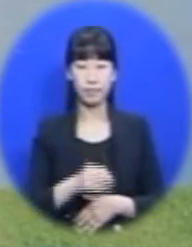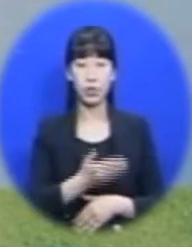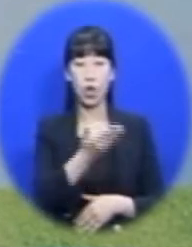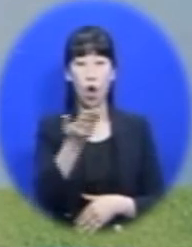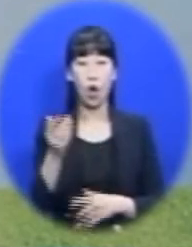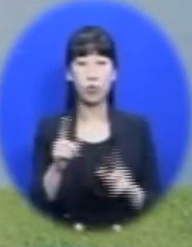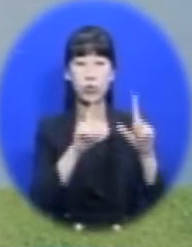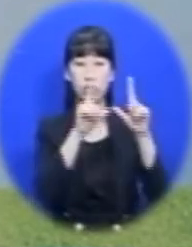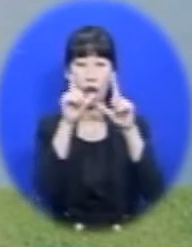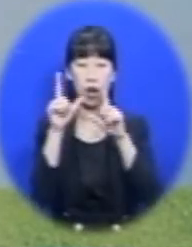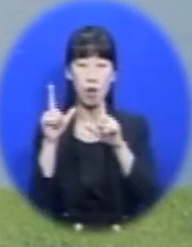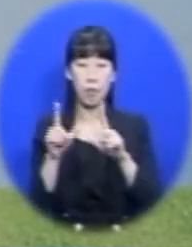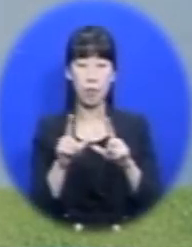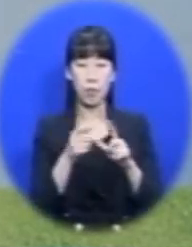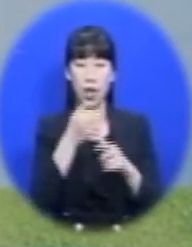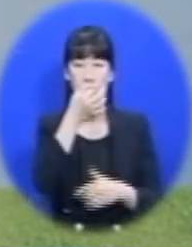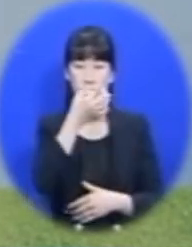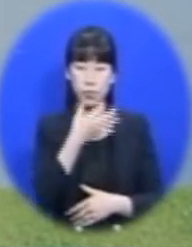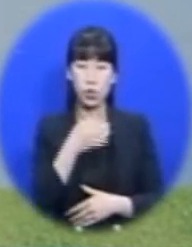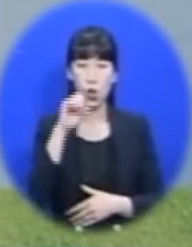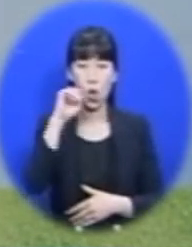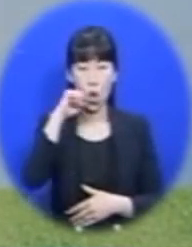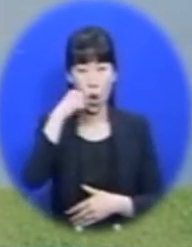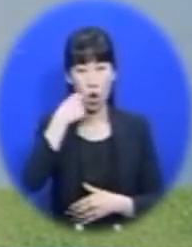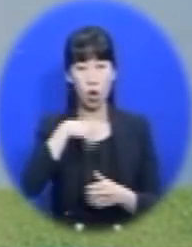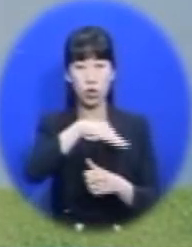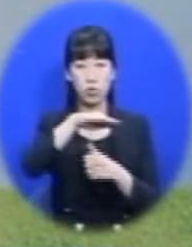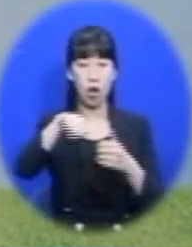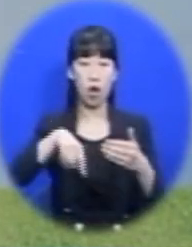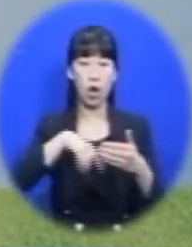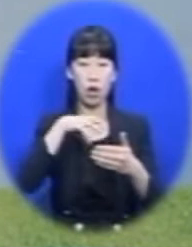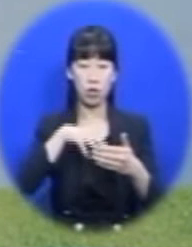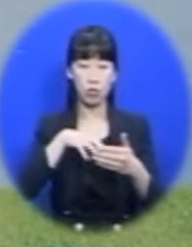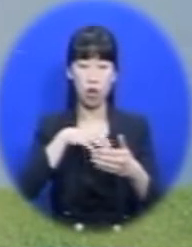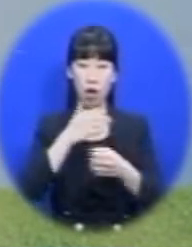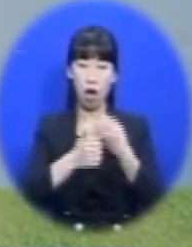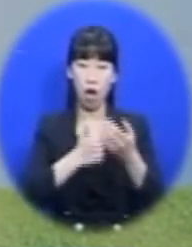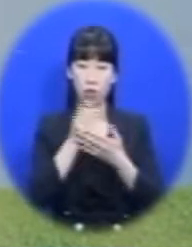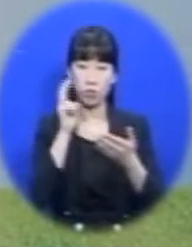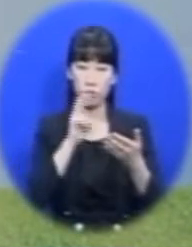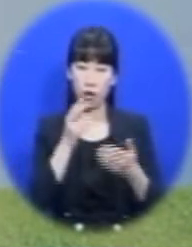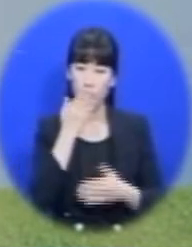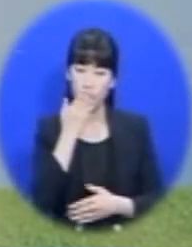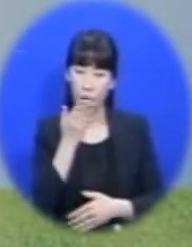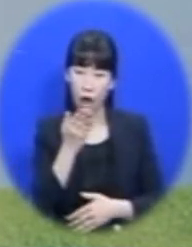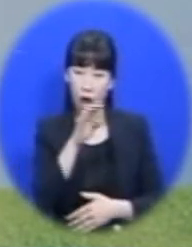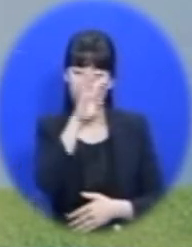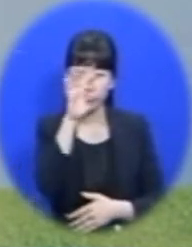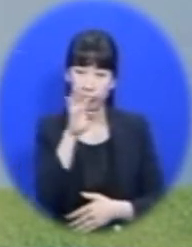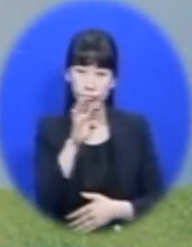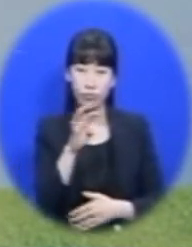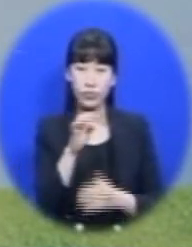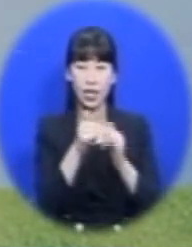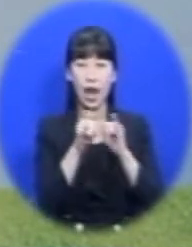힘들고 어려운 형편 속에 내가 어떻게 이렇게 찬양할 수 있을까? 그런 분들도 있으실 겁니다.